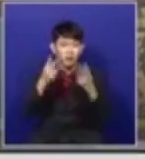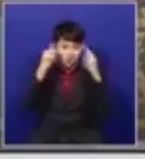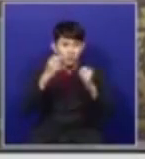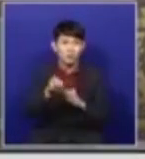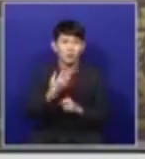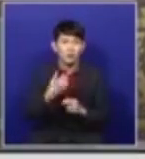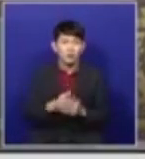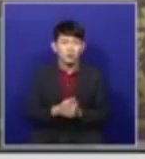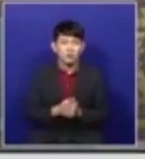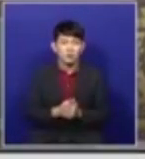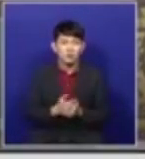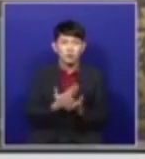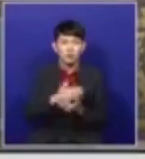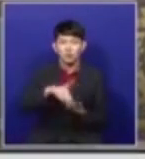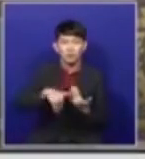น่าร๊อกว่าหมุนเงินไม่ทันก็นี่แหละ